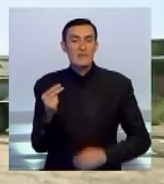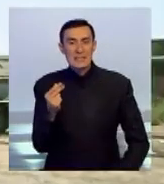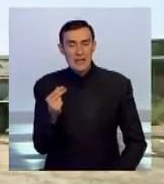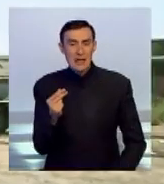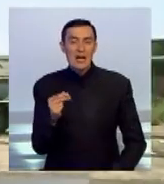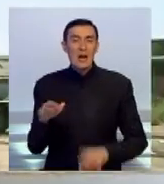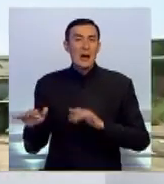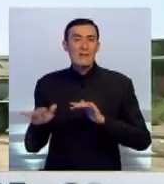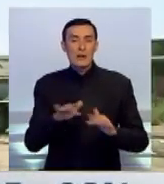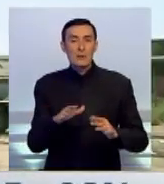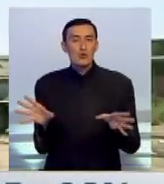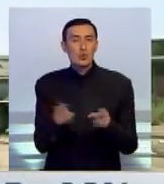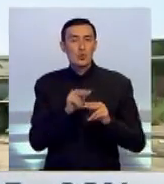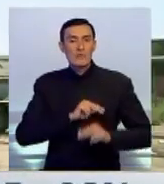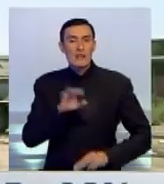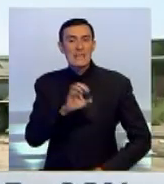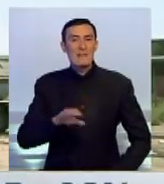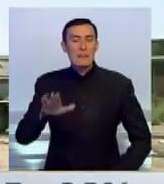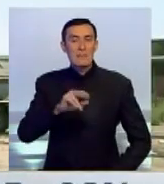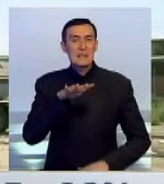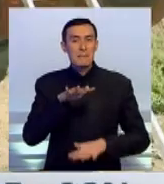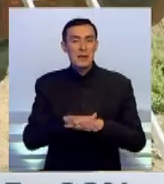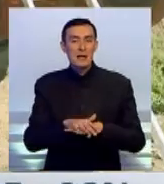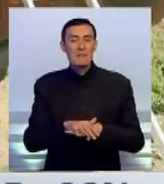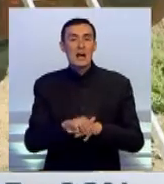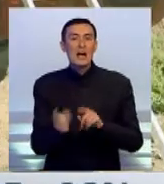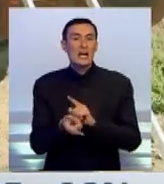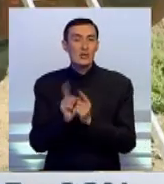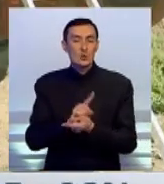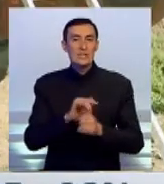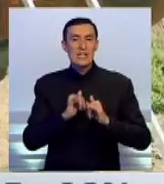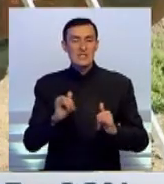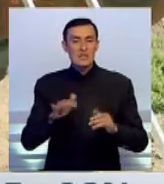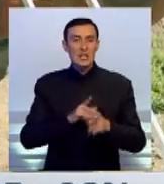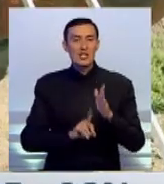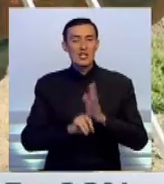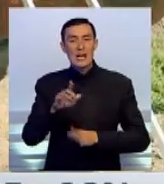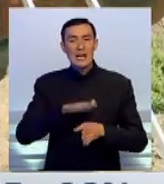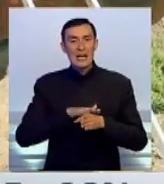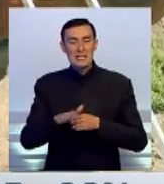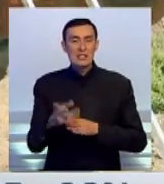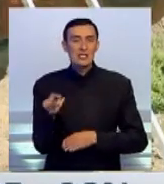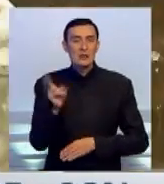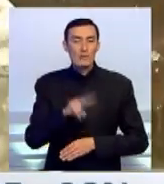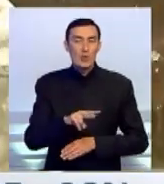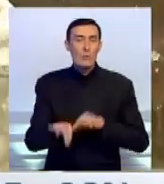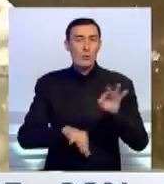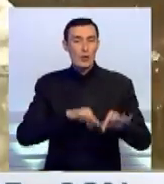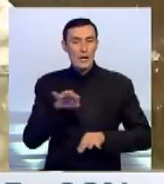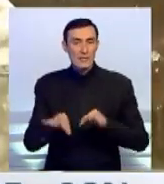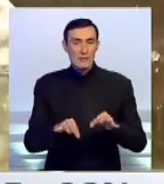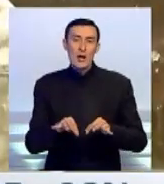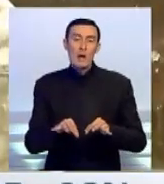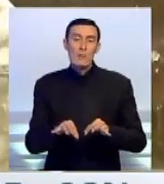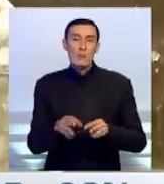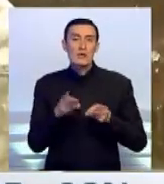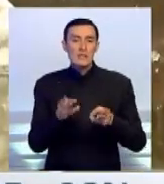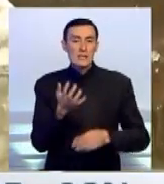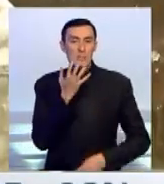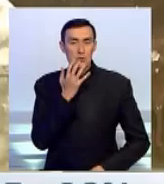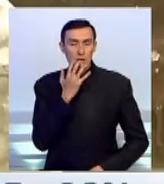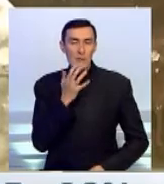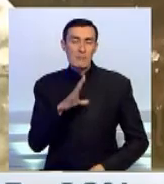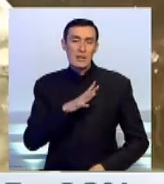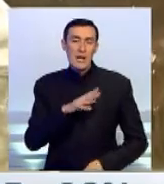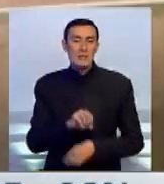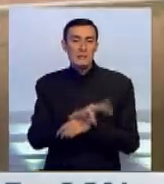В рамках сотрудничества с Европейским банком реконструкции и развития начата реализация 2 инфраструктурных проектов. По теплоисточнику